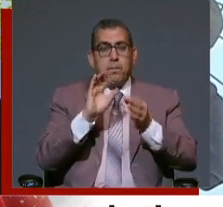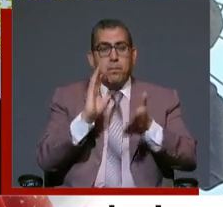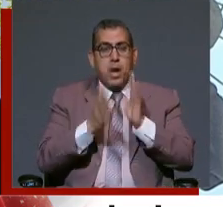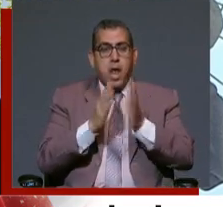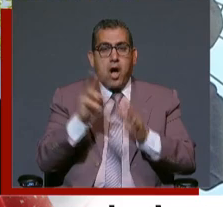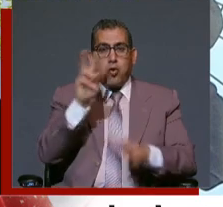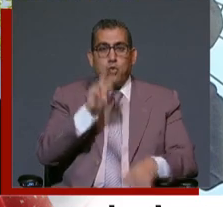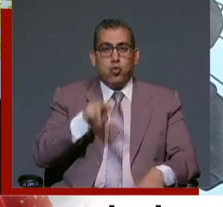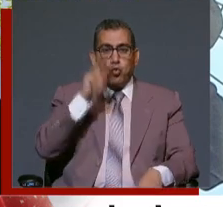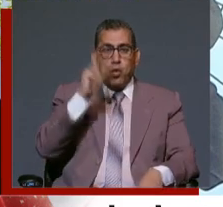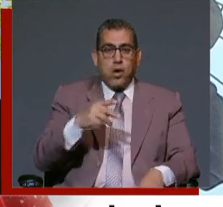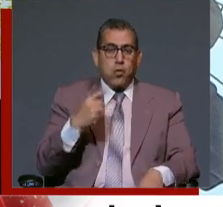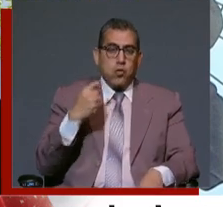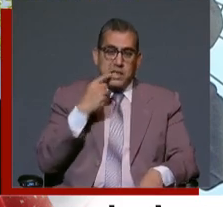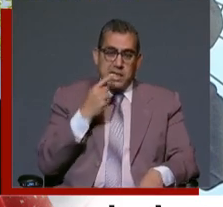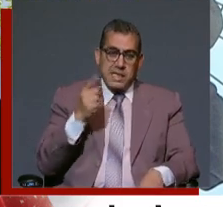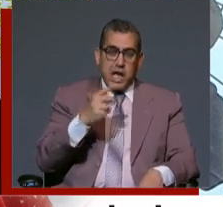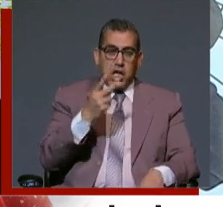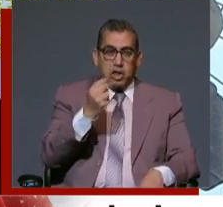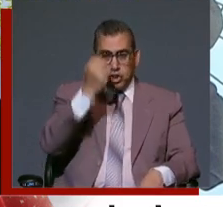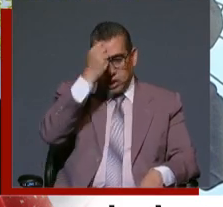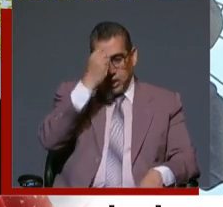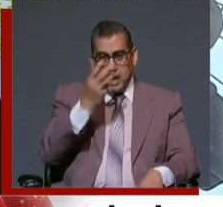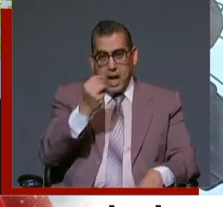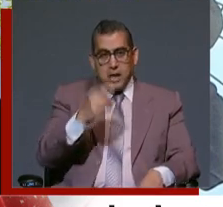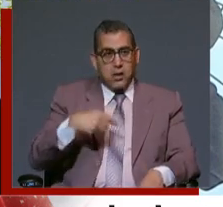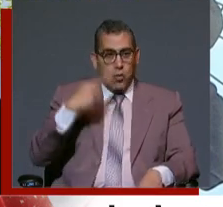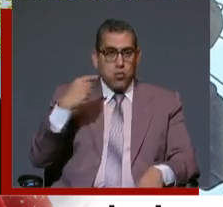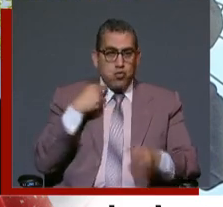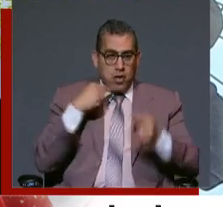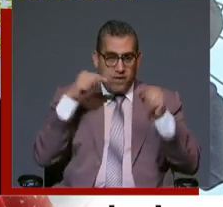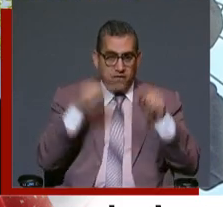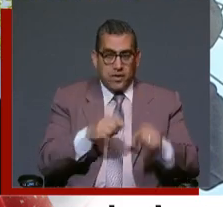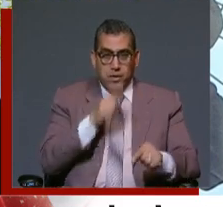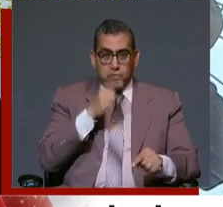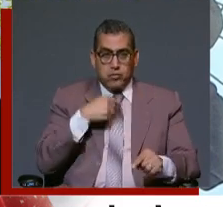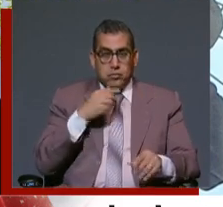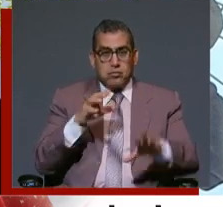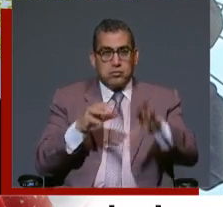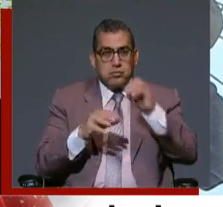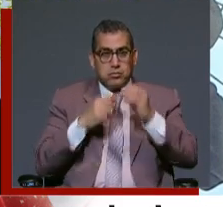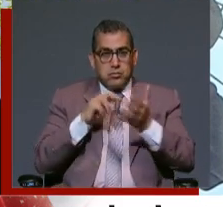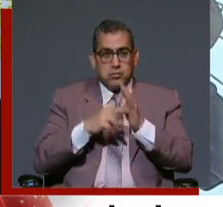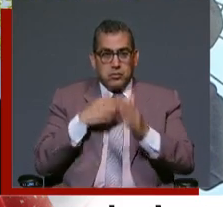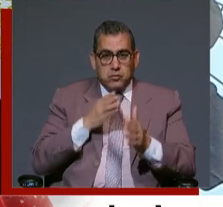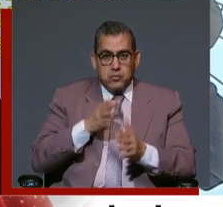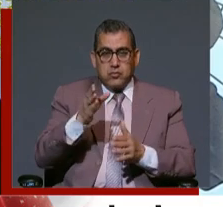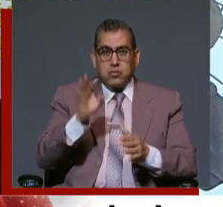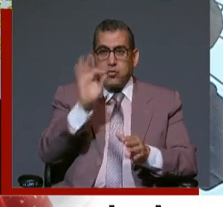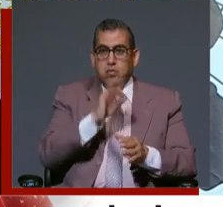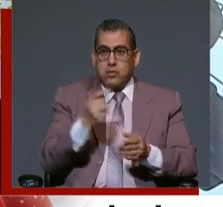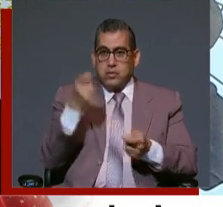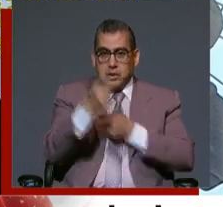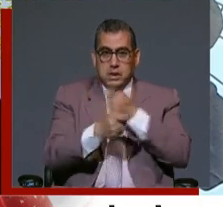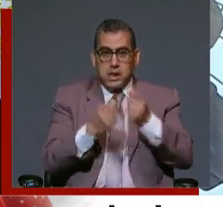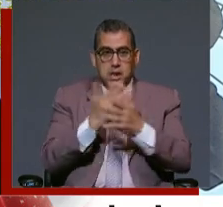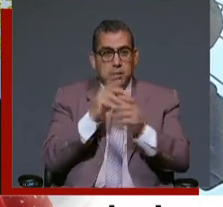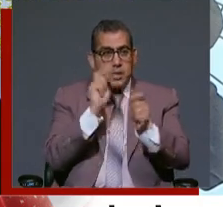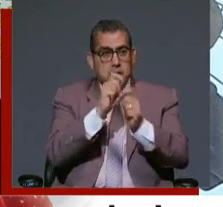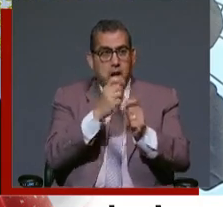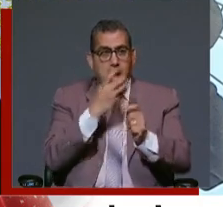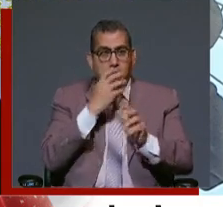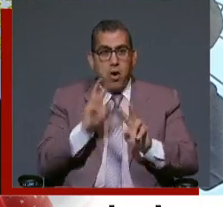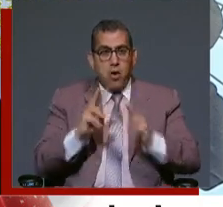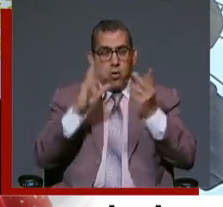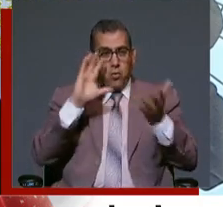50 مليار دولار بحلول عام 2030. إن العثور على الموارد المالية لمعالجة التغيرات